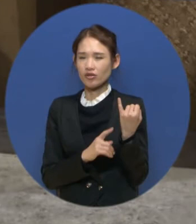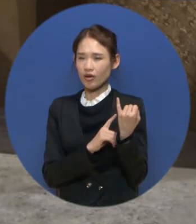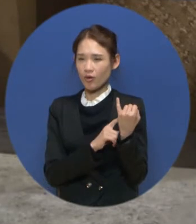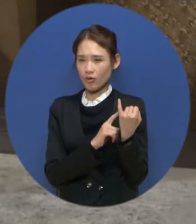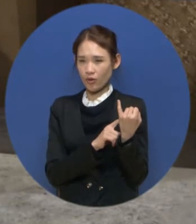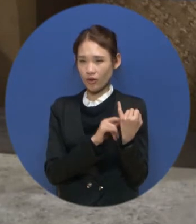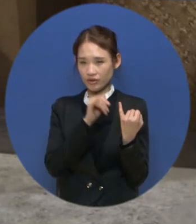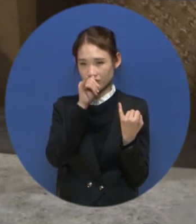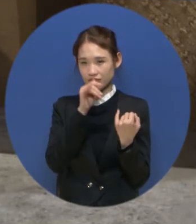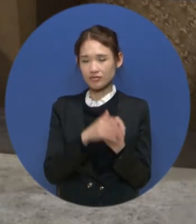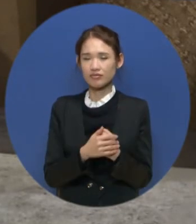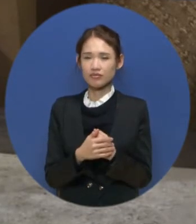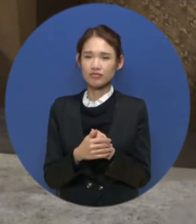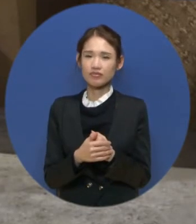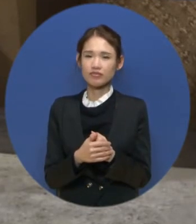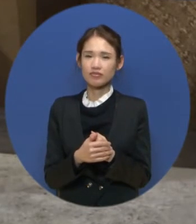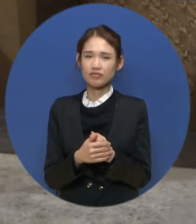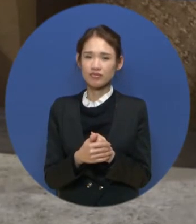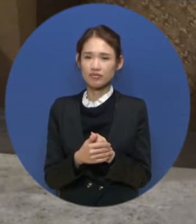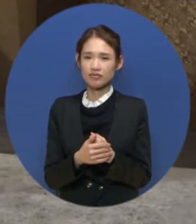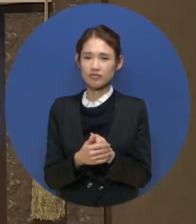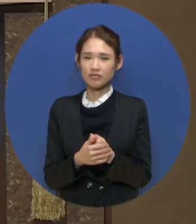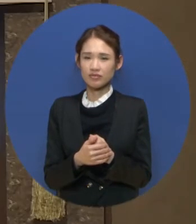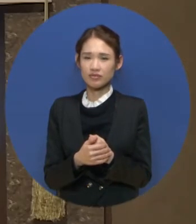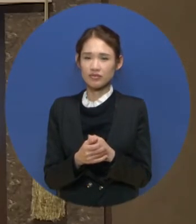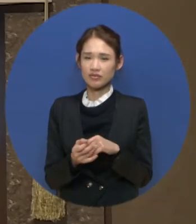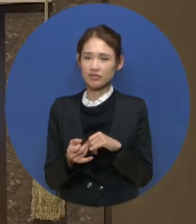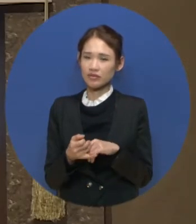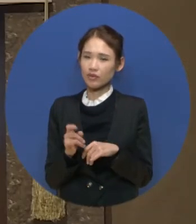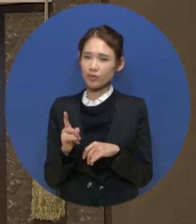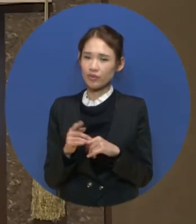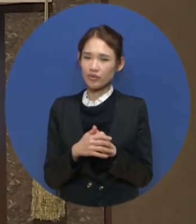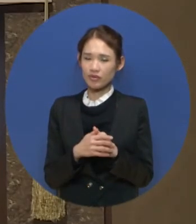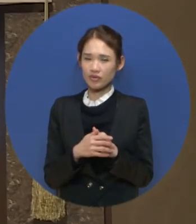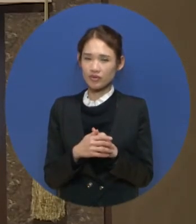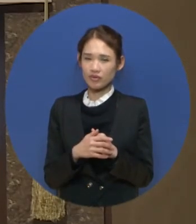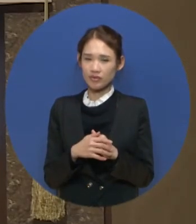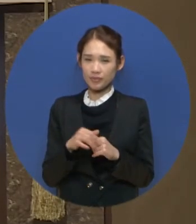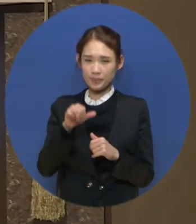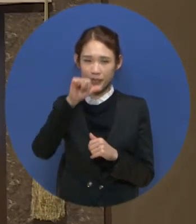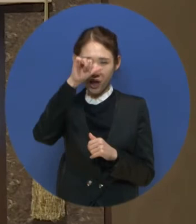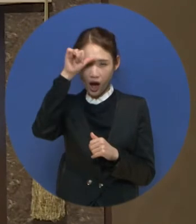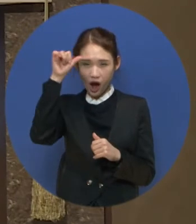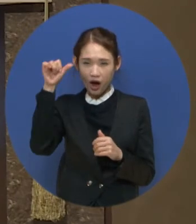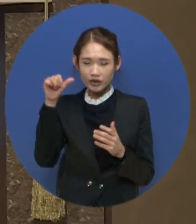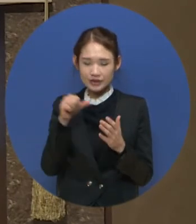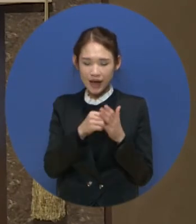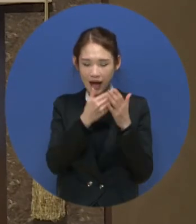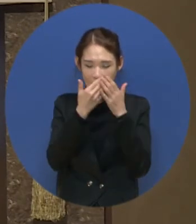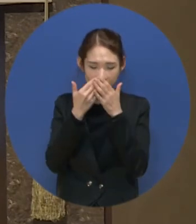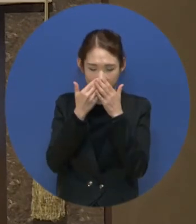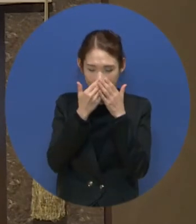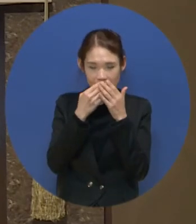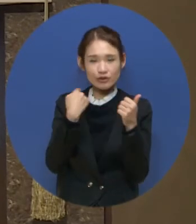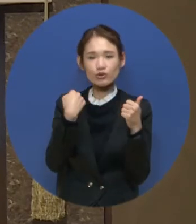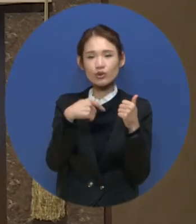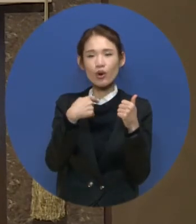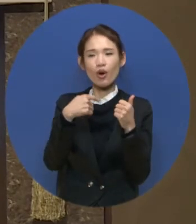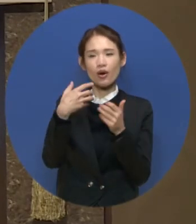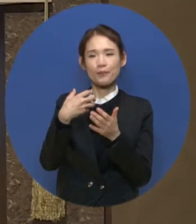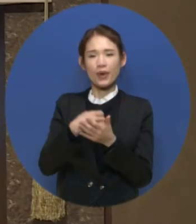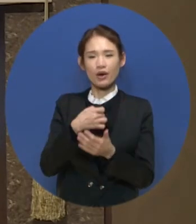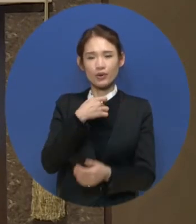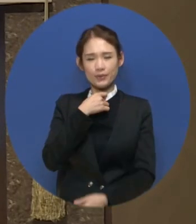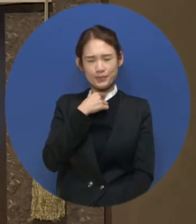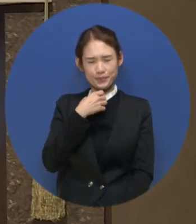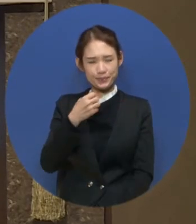여성분이 있었어요. 네. 근데 이분이 꼭 이렇게 무슨 평생학습에서 꼭 어떤 교육을 받고